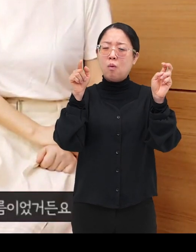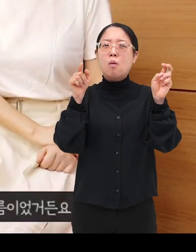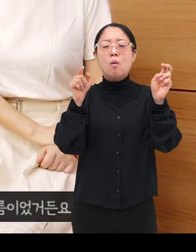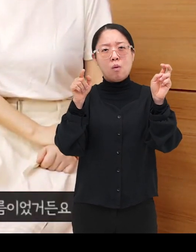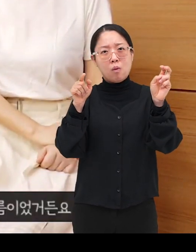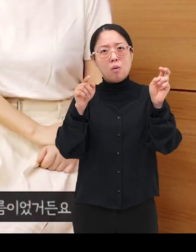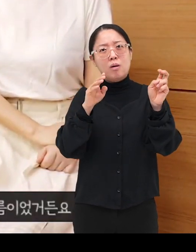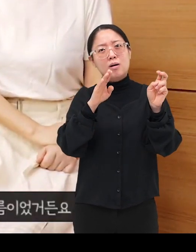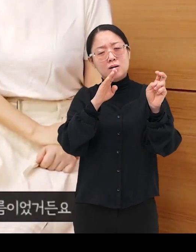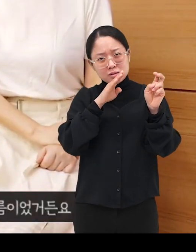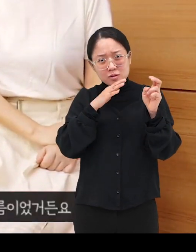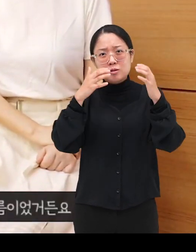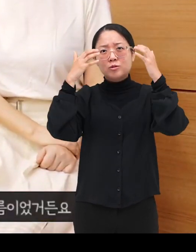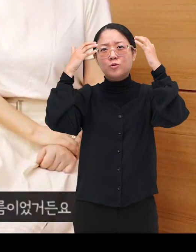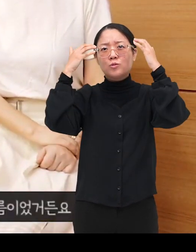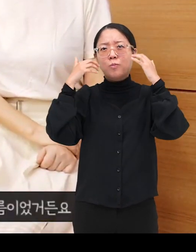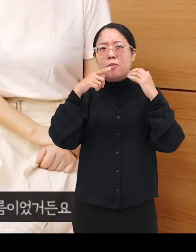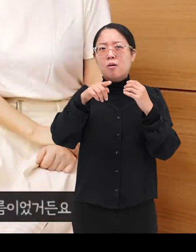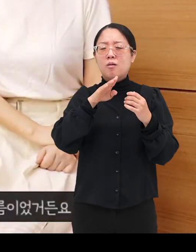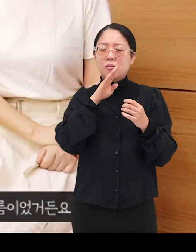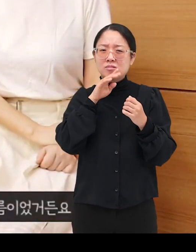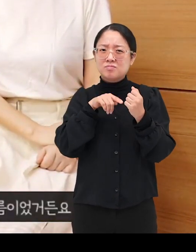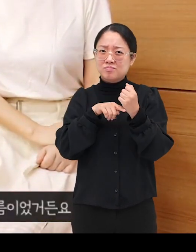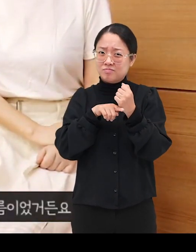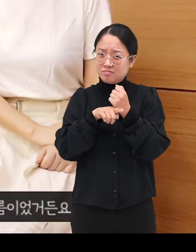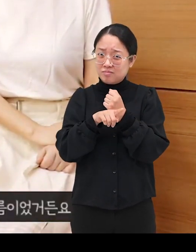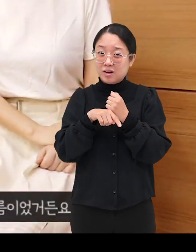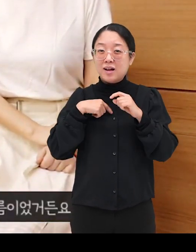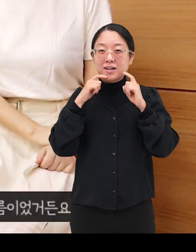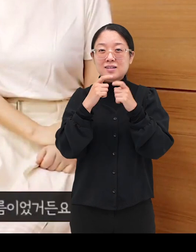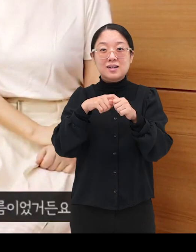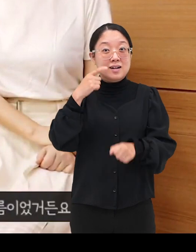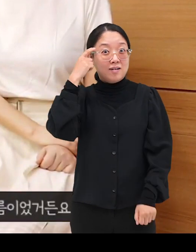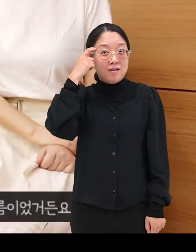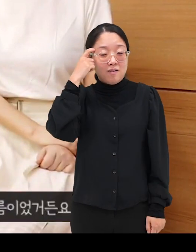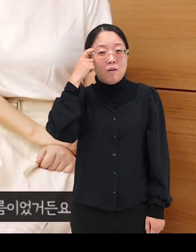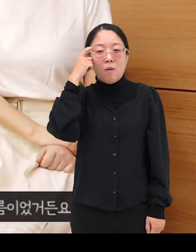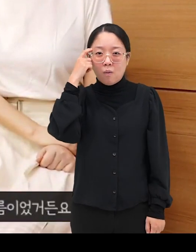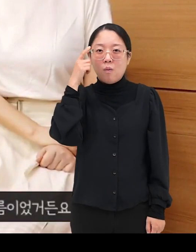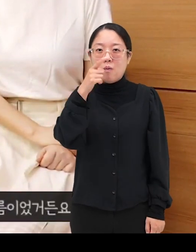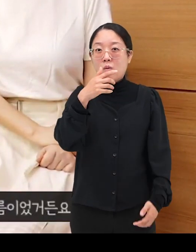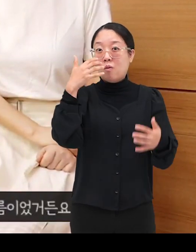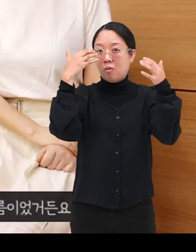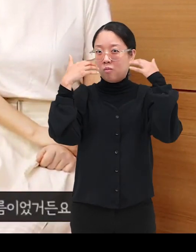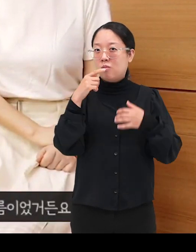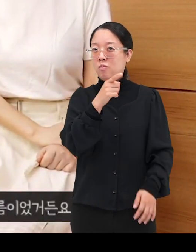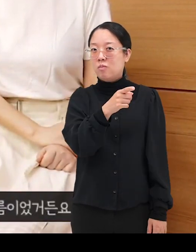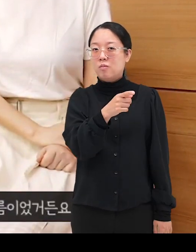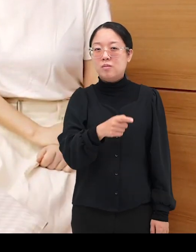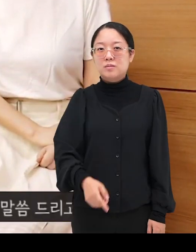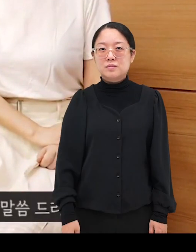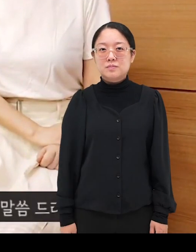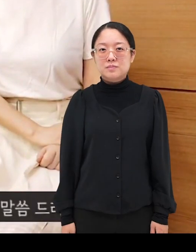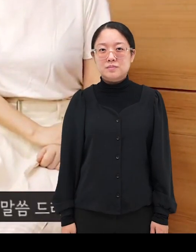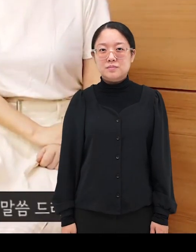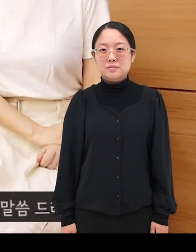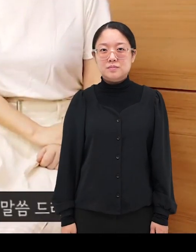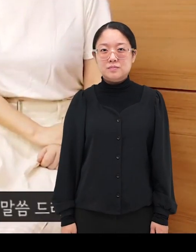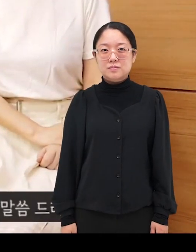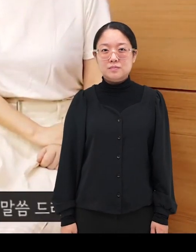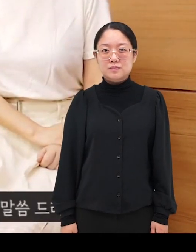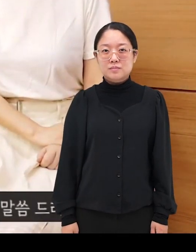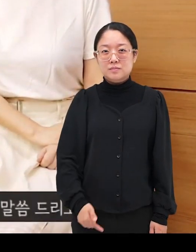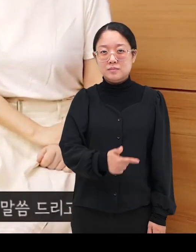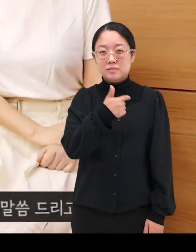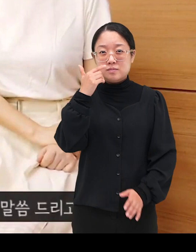여름이 진짜 너무 저에게는 개인적으로 의미가 남다른 그런 여름이었거든요.